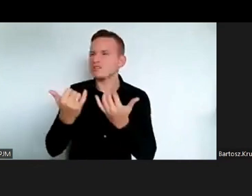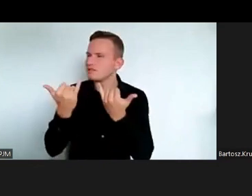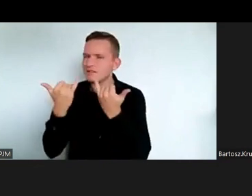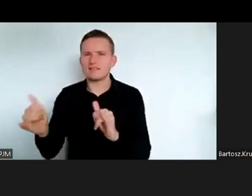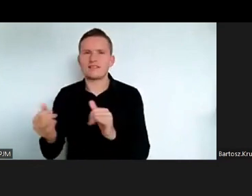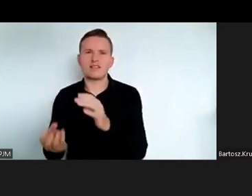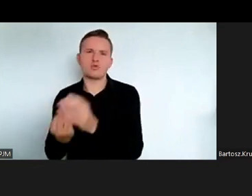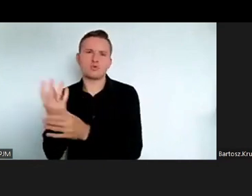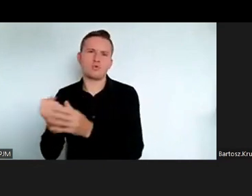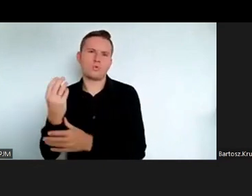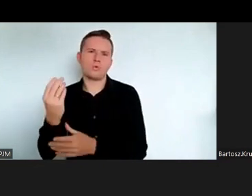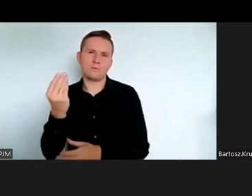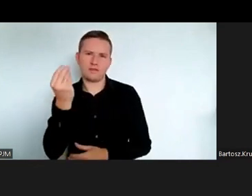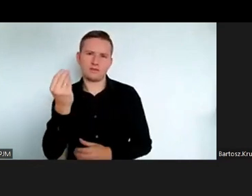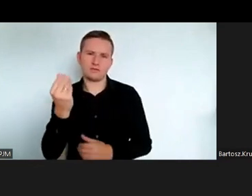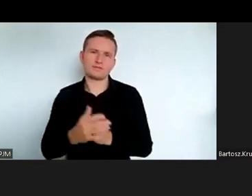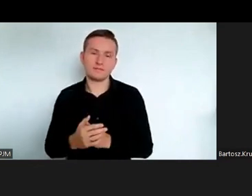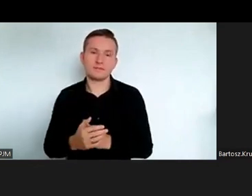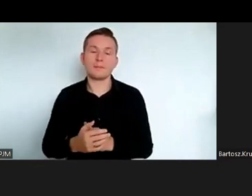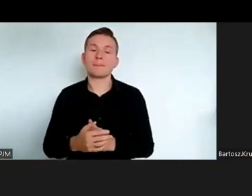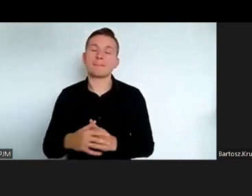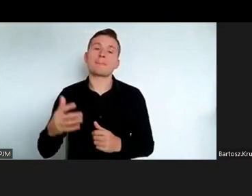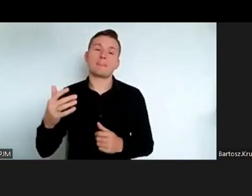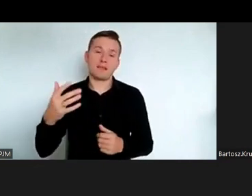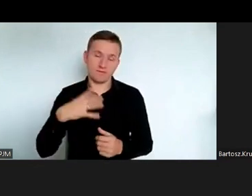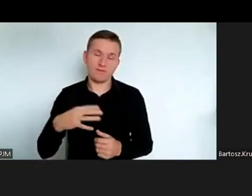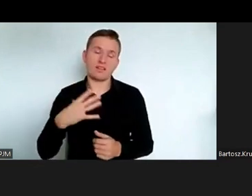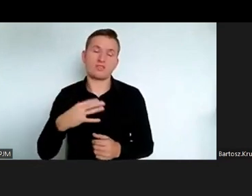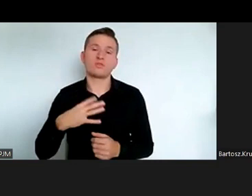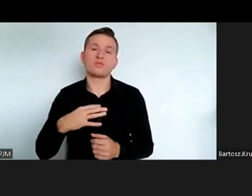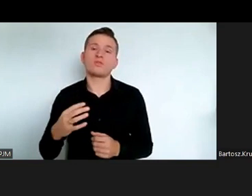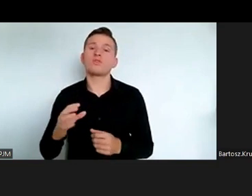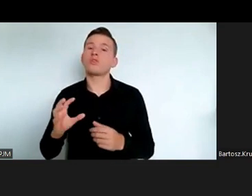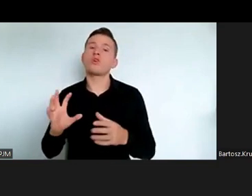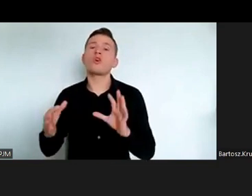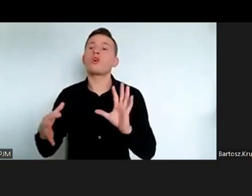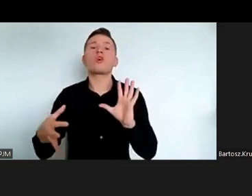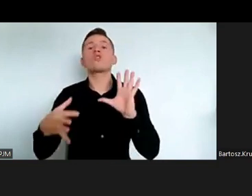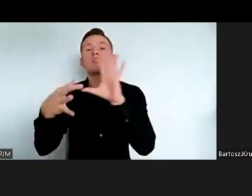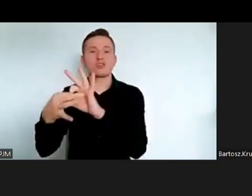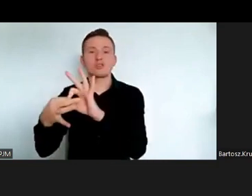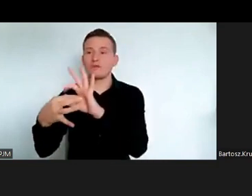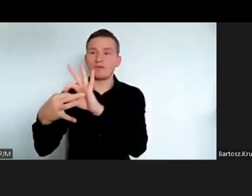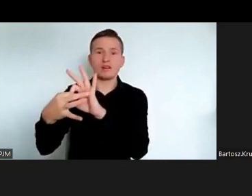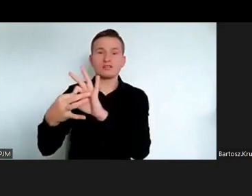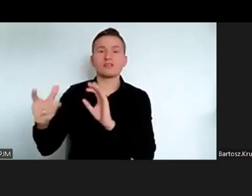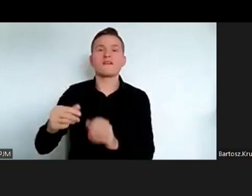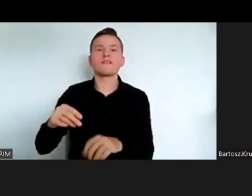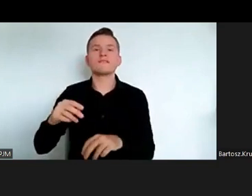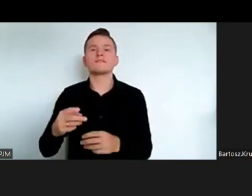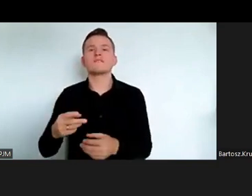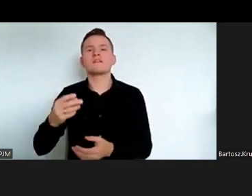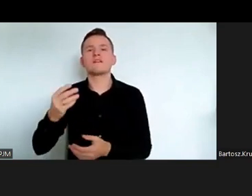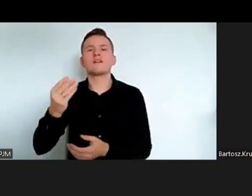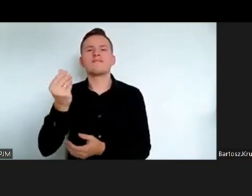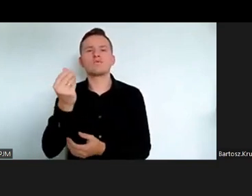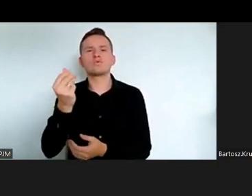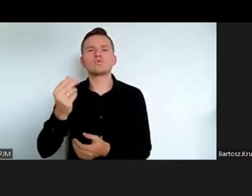tego, żeby kontaktować się mimo wszystko chociażby z Funduszem Dostępności,